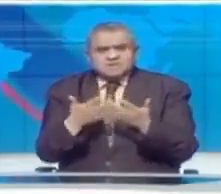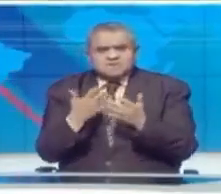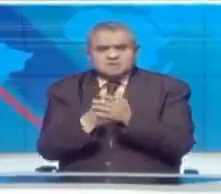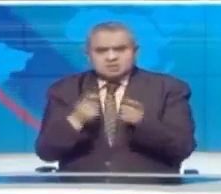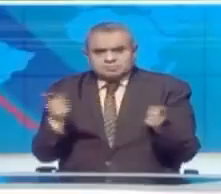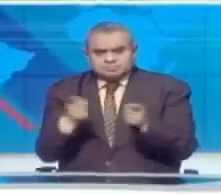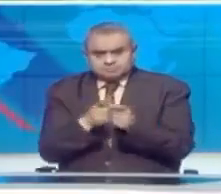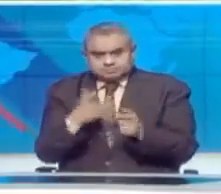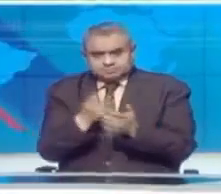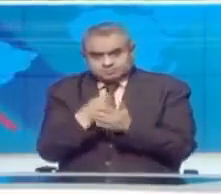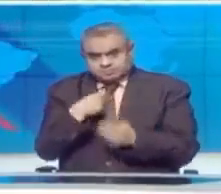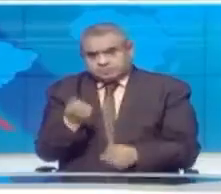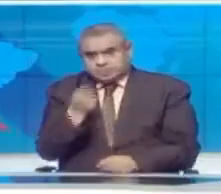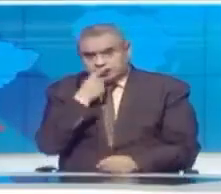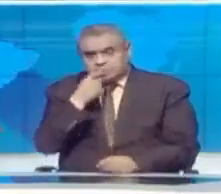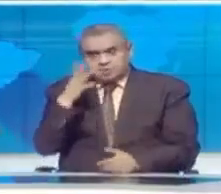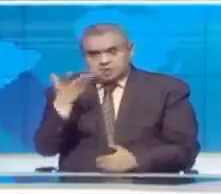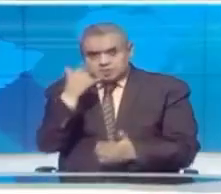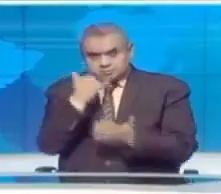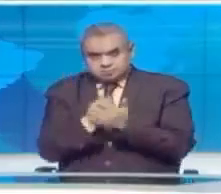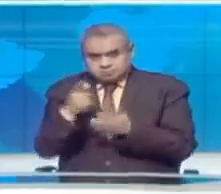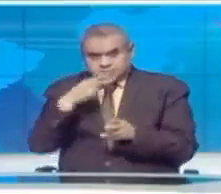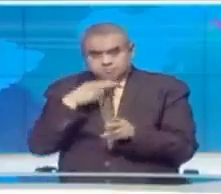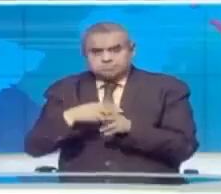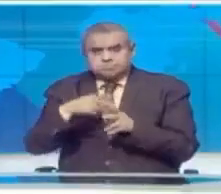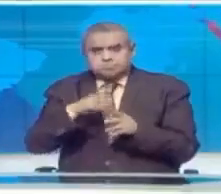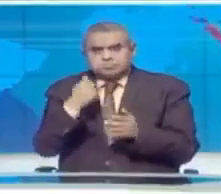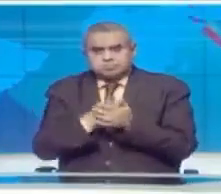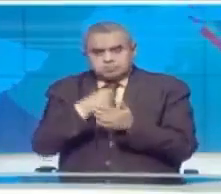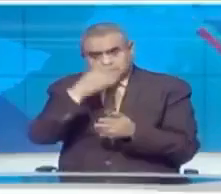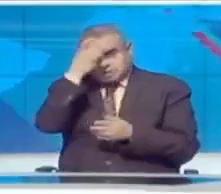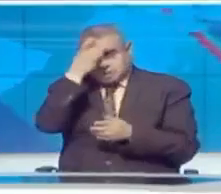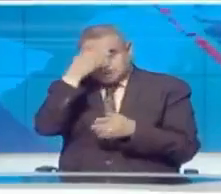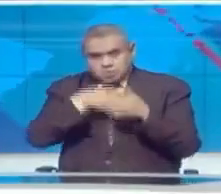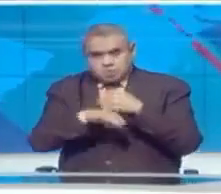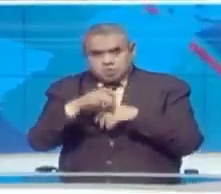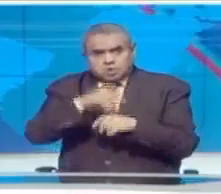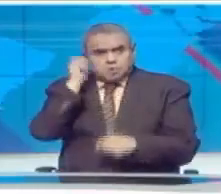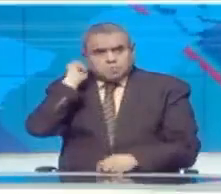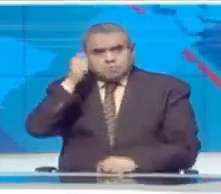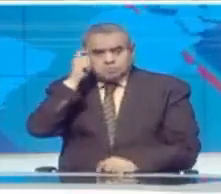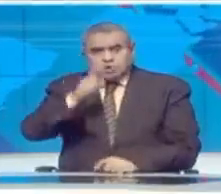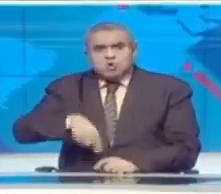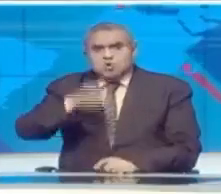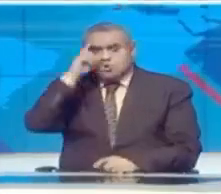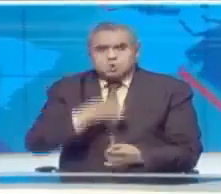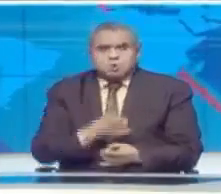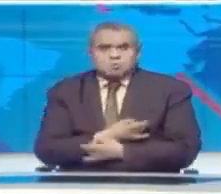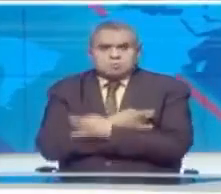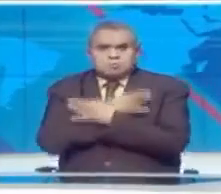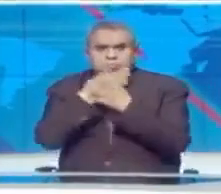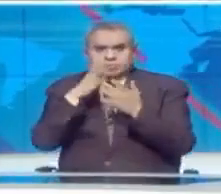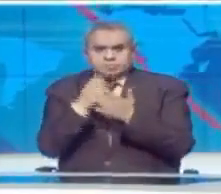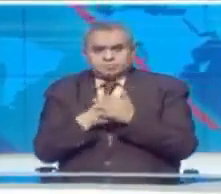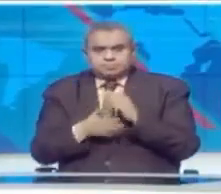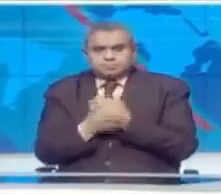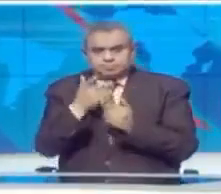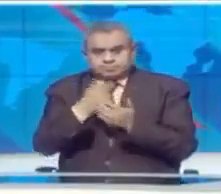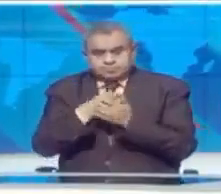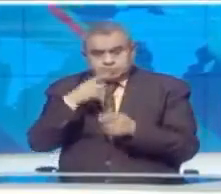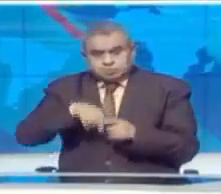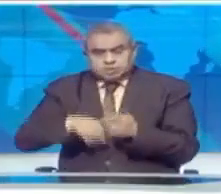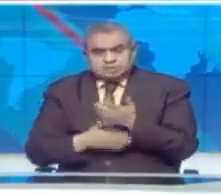تقارن. والعلاجات اللي استنبطناها وهنتكلم عليها، المريض بيقعد في المستشفى يوم واحد فقط لا غير. في تركيز شوية على